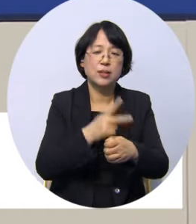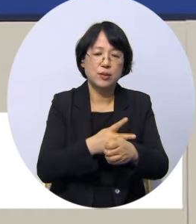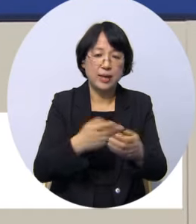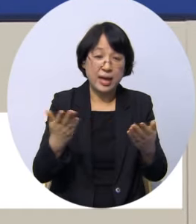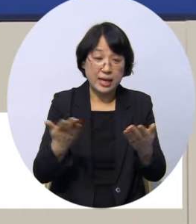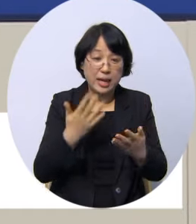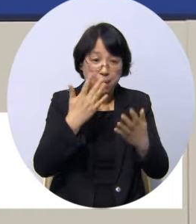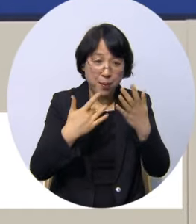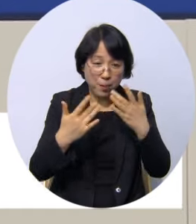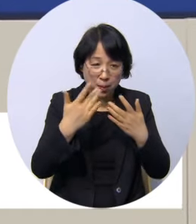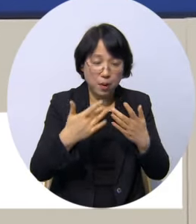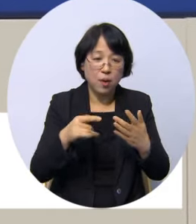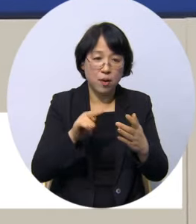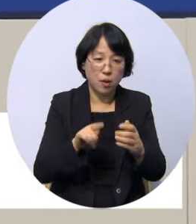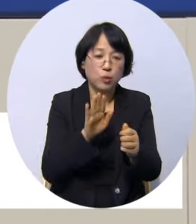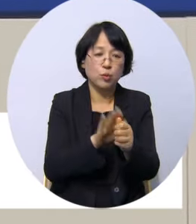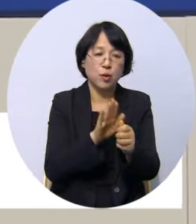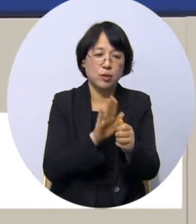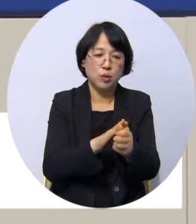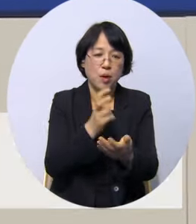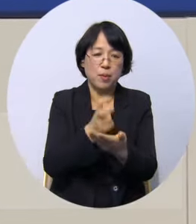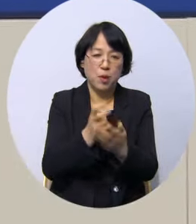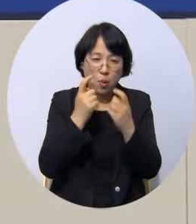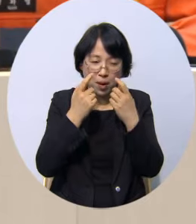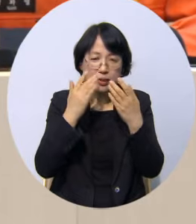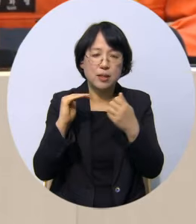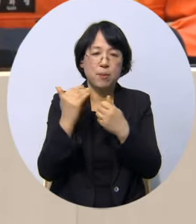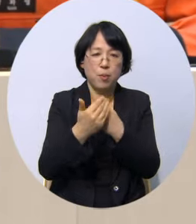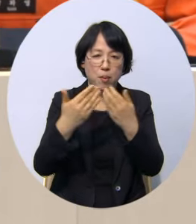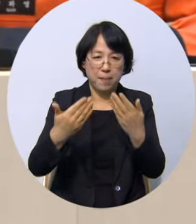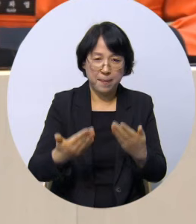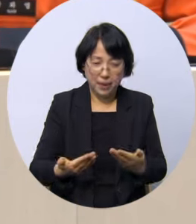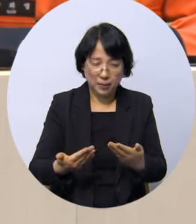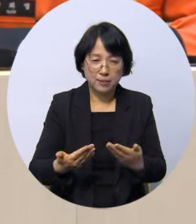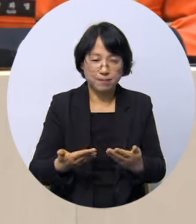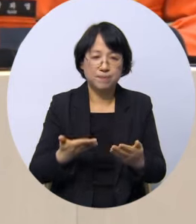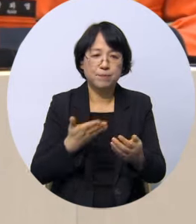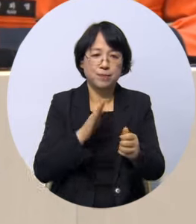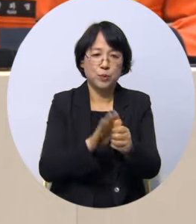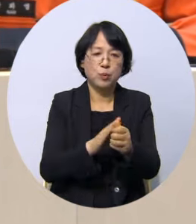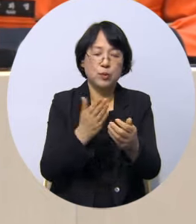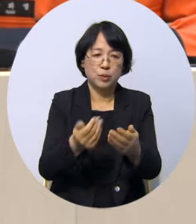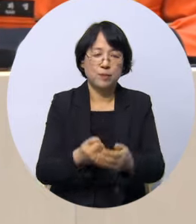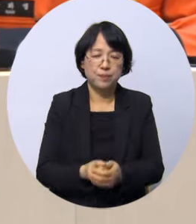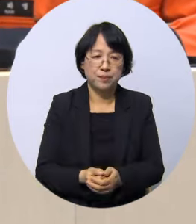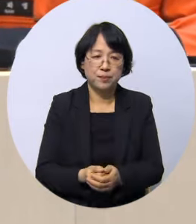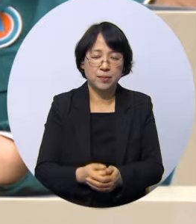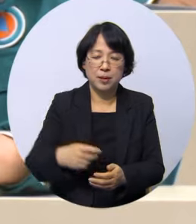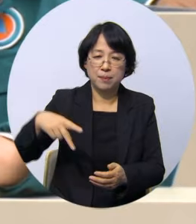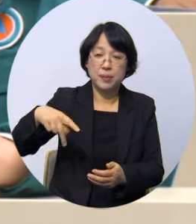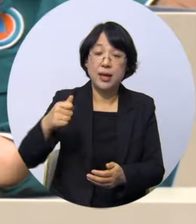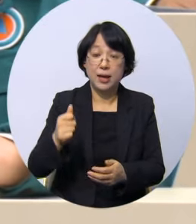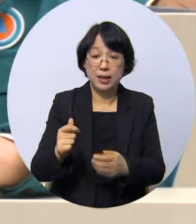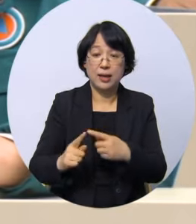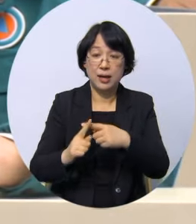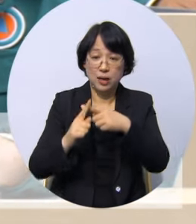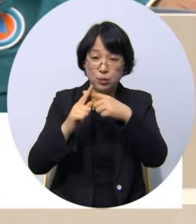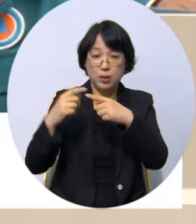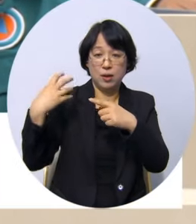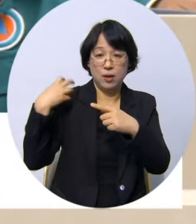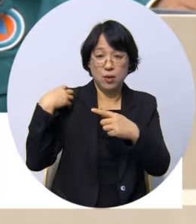확실하게 보호받을 수 있도록 하겠습니다 정부는이 같은 조치와 함께 pa 간호사 역할에 대해